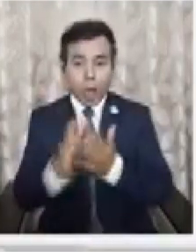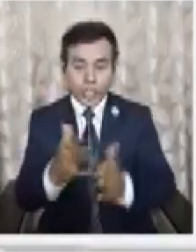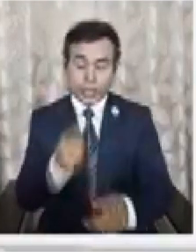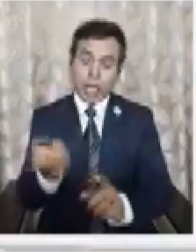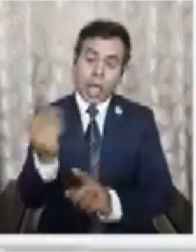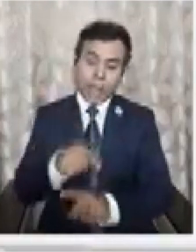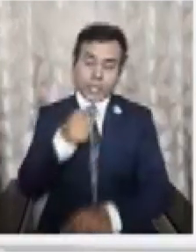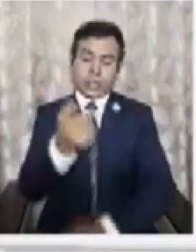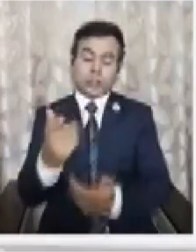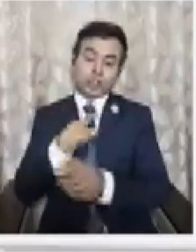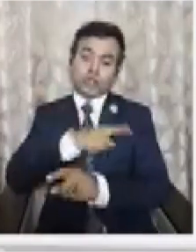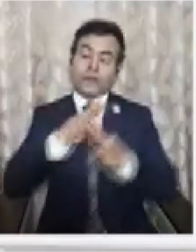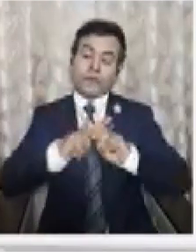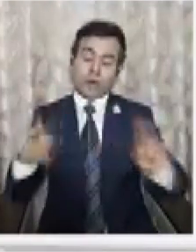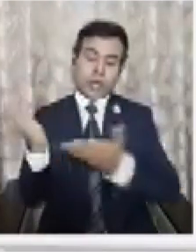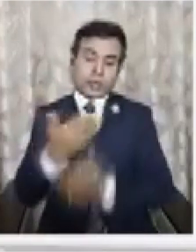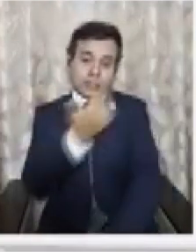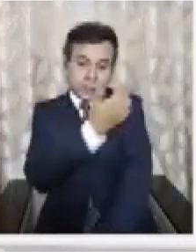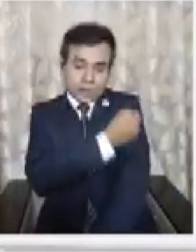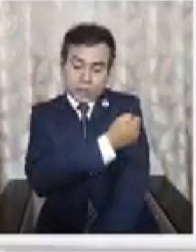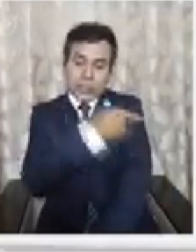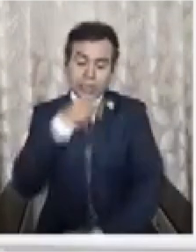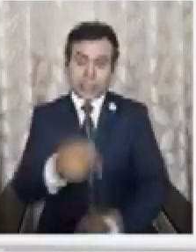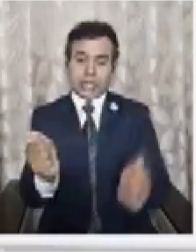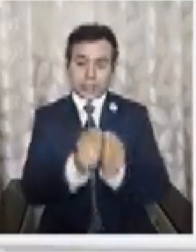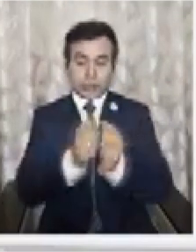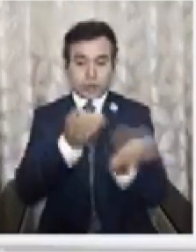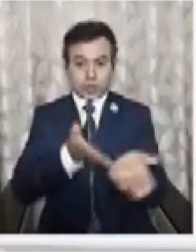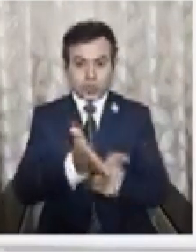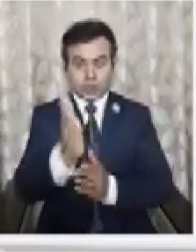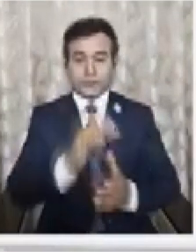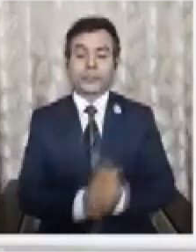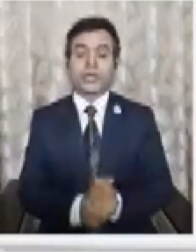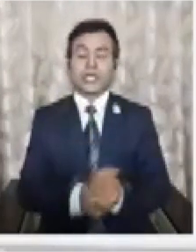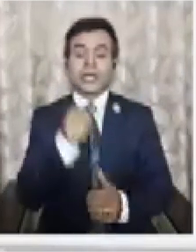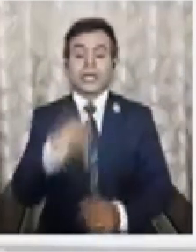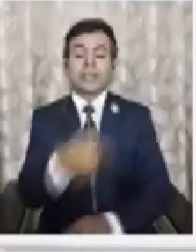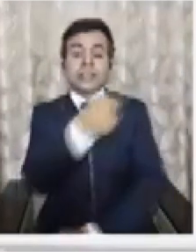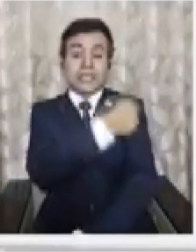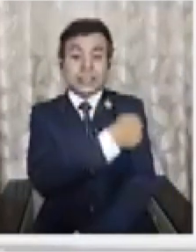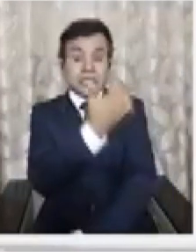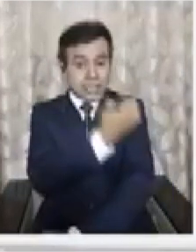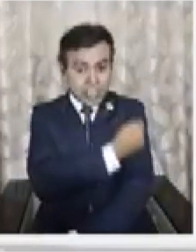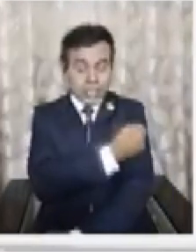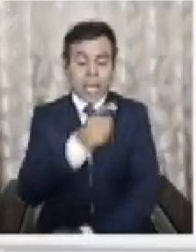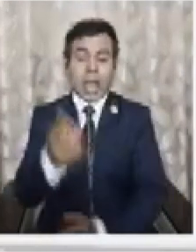শিশুদের চিহ্নিতকরণ ও তালিকাভুক্তির মাধ্যমে তাদের টিকাদান নিশ্চিতকরণের কার্যক্রম চলমান রয়েছে।